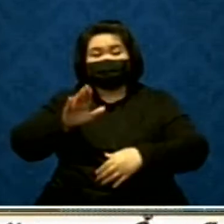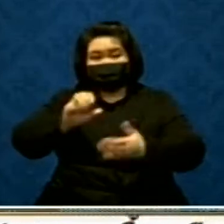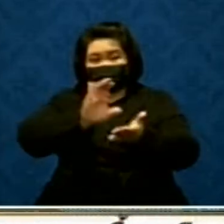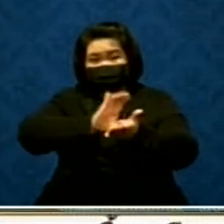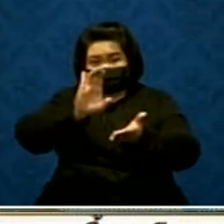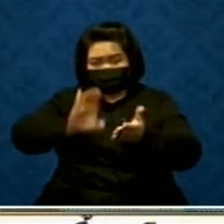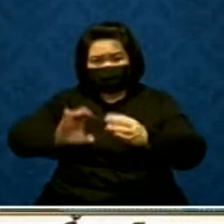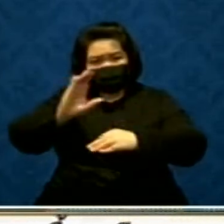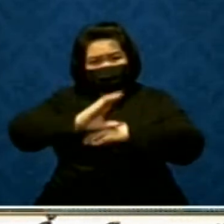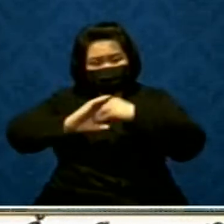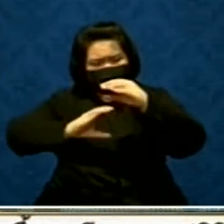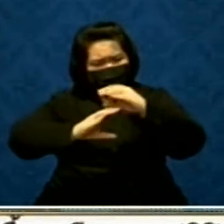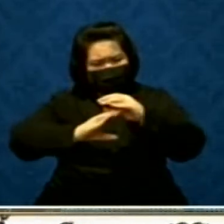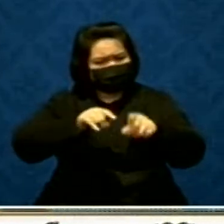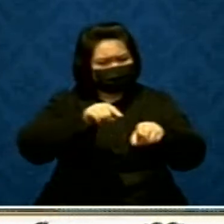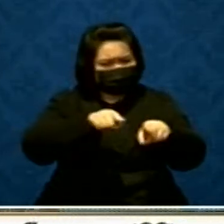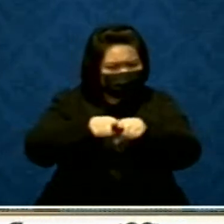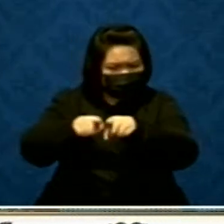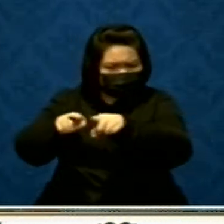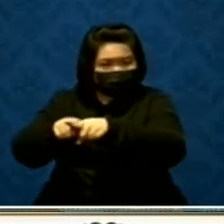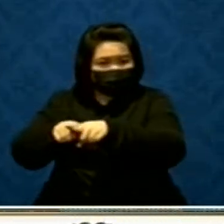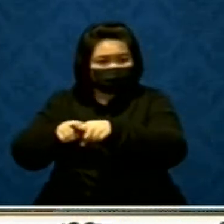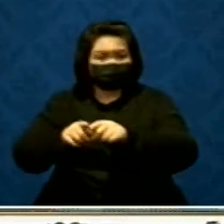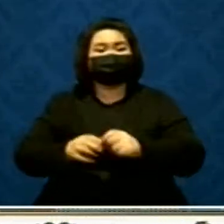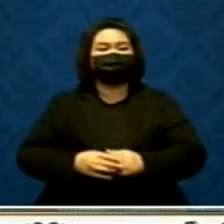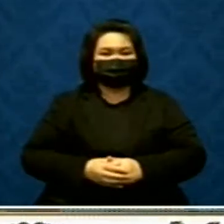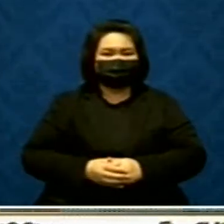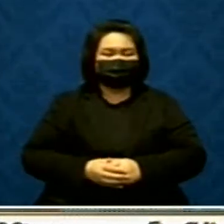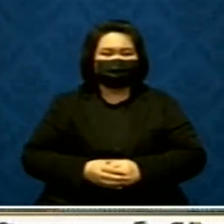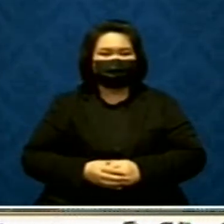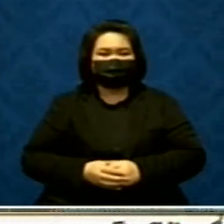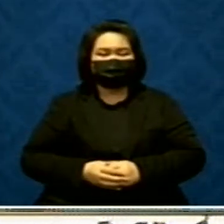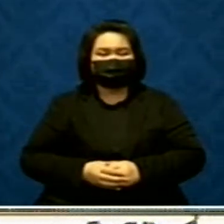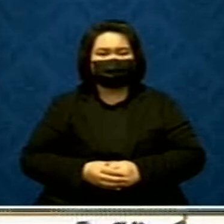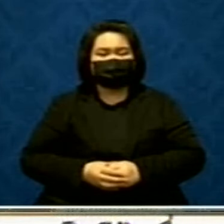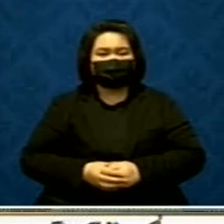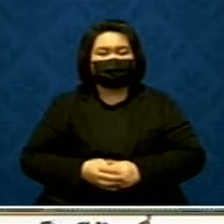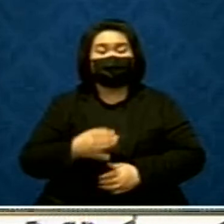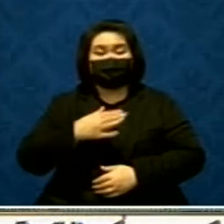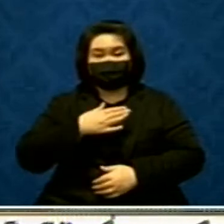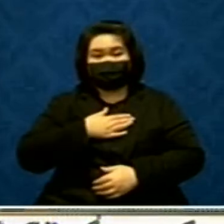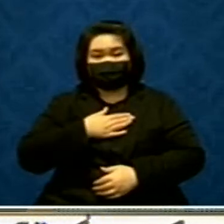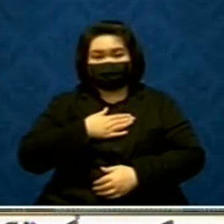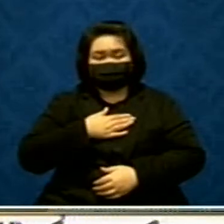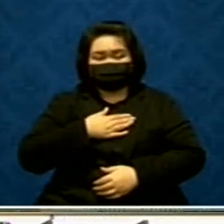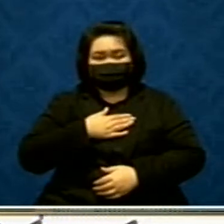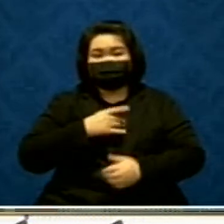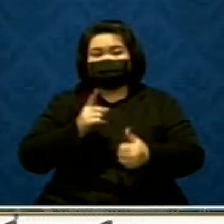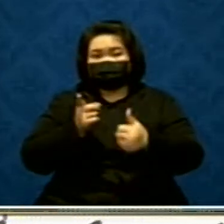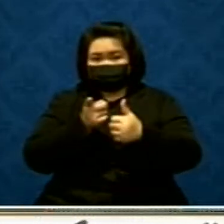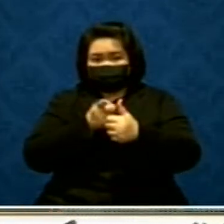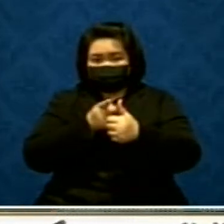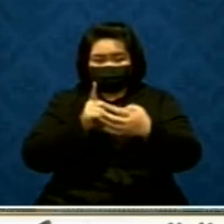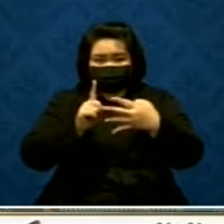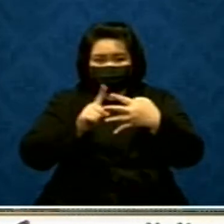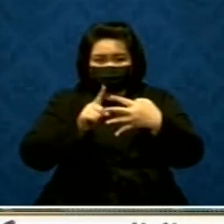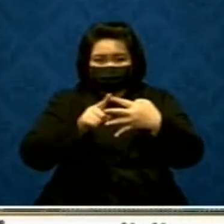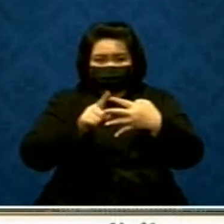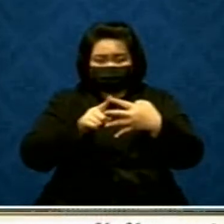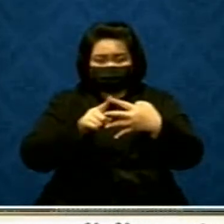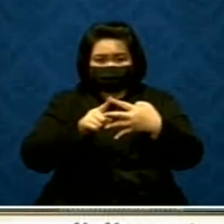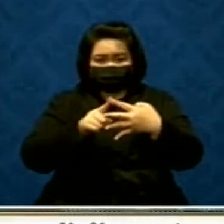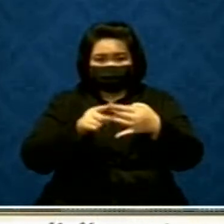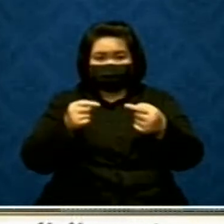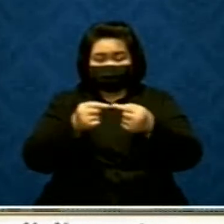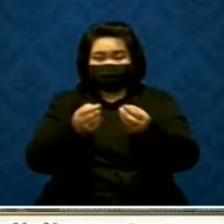การที่ซับซ้อนท่านประธานครับผมขออนุญาตเริ่มประเด็นที่1 นะครับคือประเด็นเรื่องที่